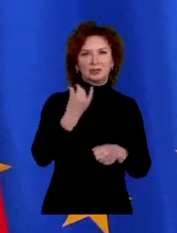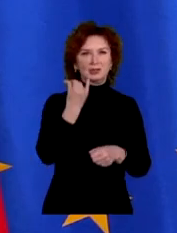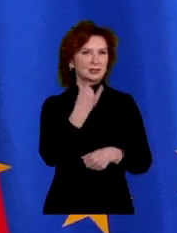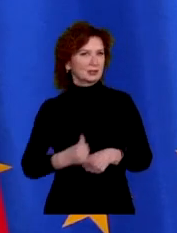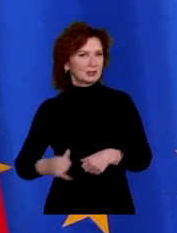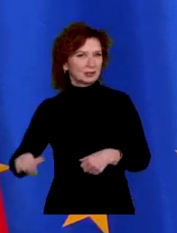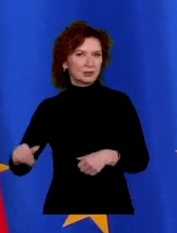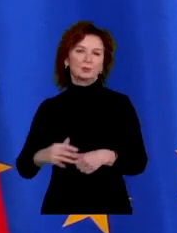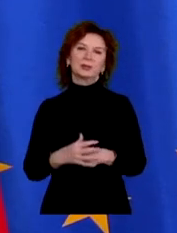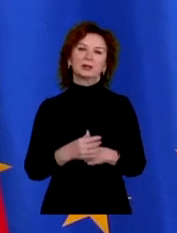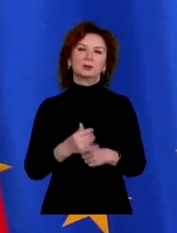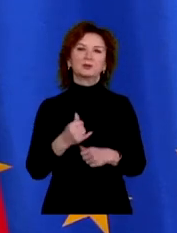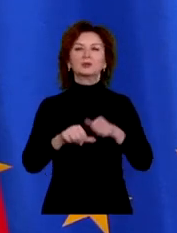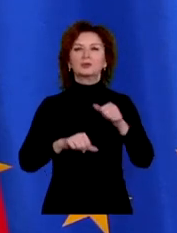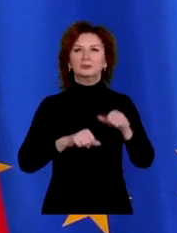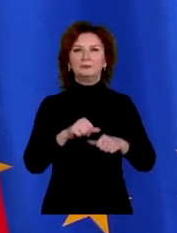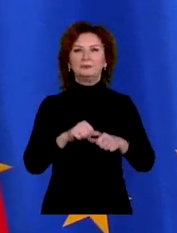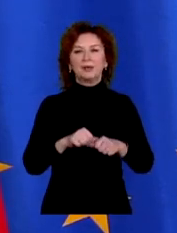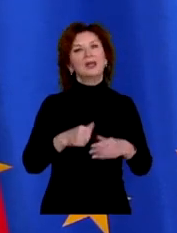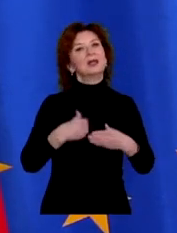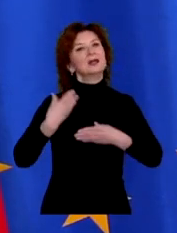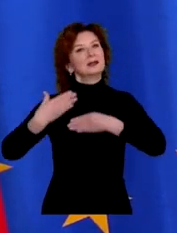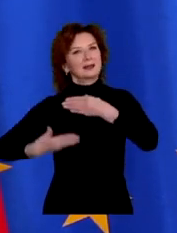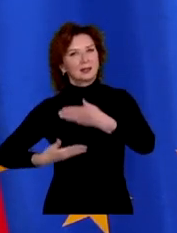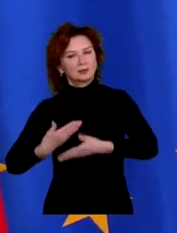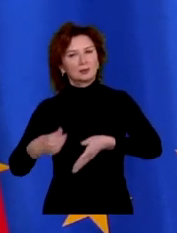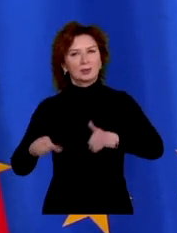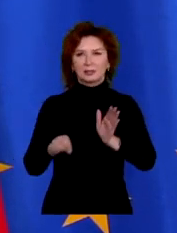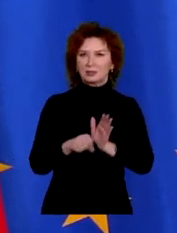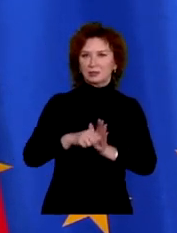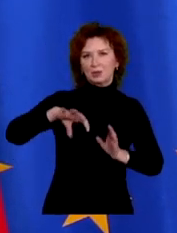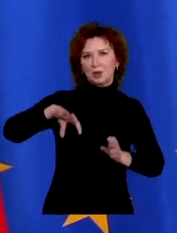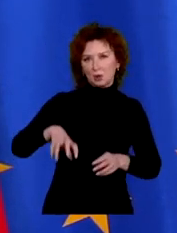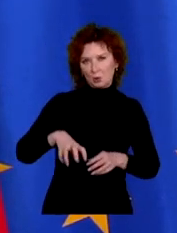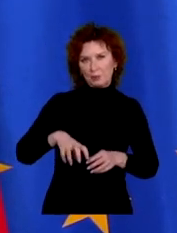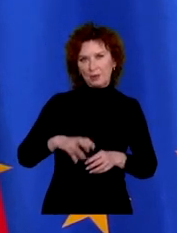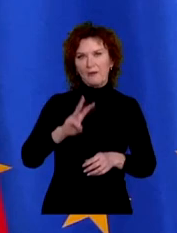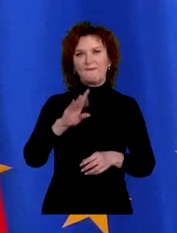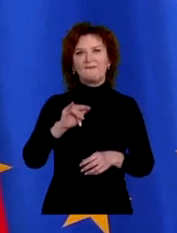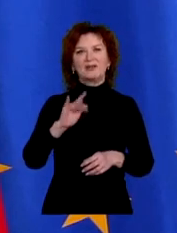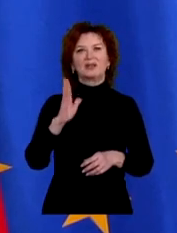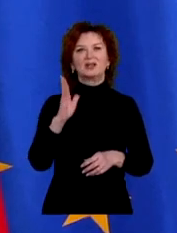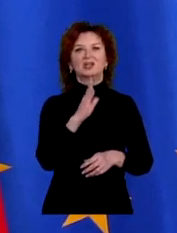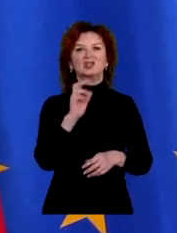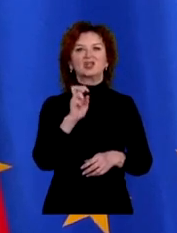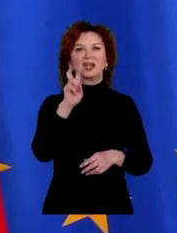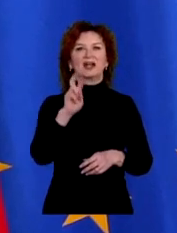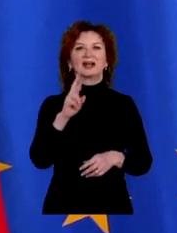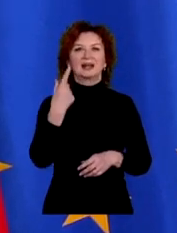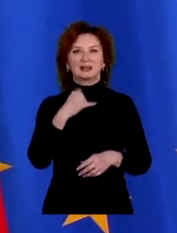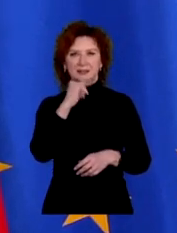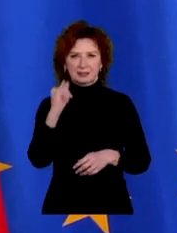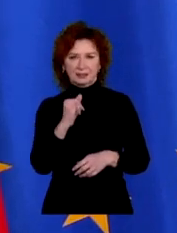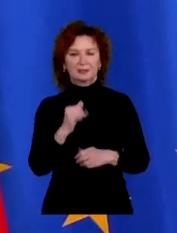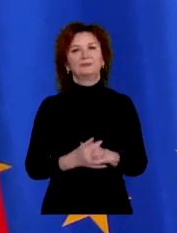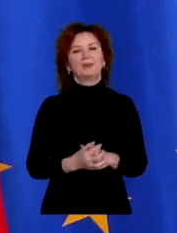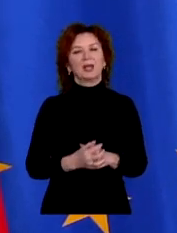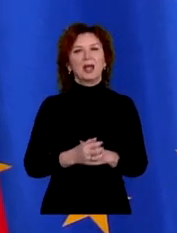gratulacjach spływających do Grupy Wyszehradzkiej. Przypomnę, że sekretarz stanu Stanów